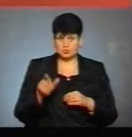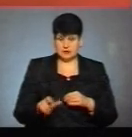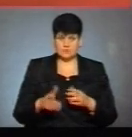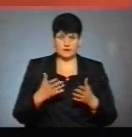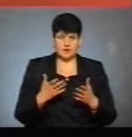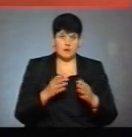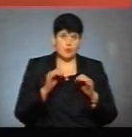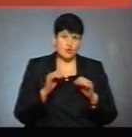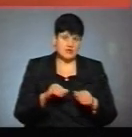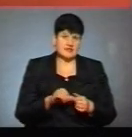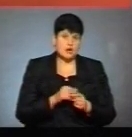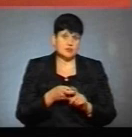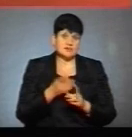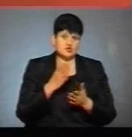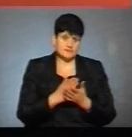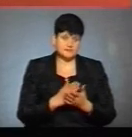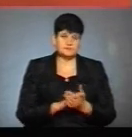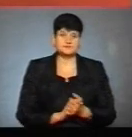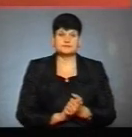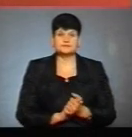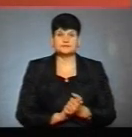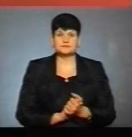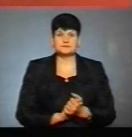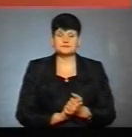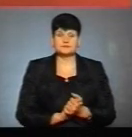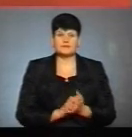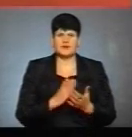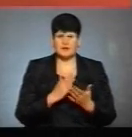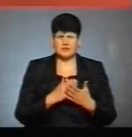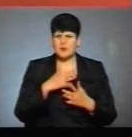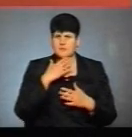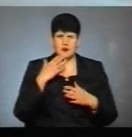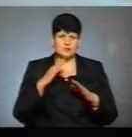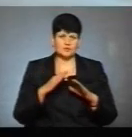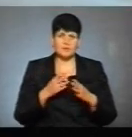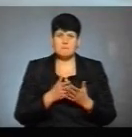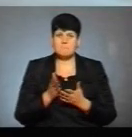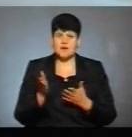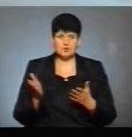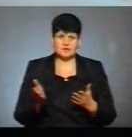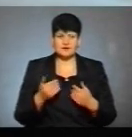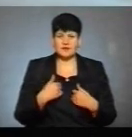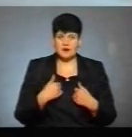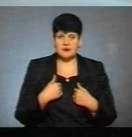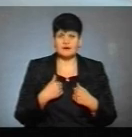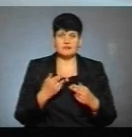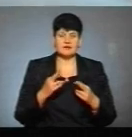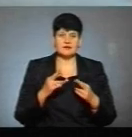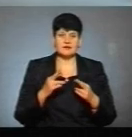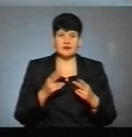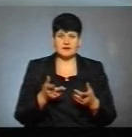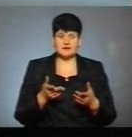якого, ймовірно, наркозалежність? Та є багато методів. Я вам,